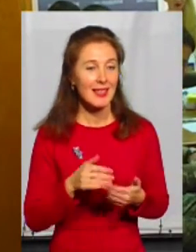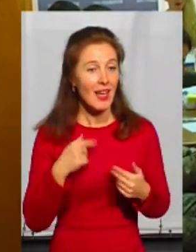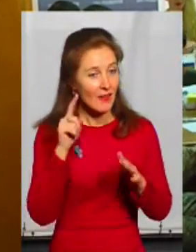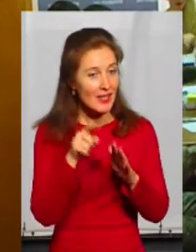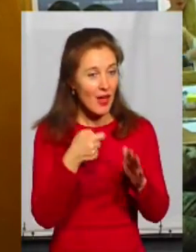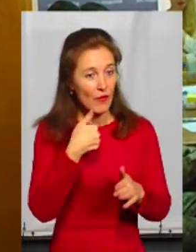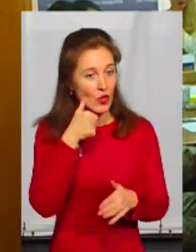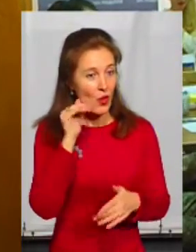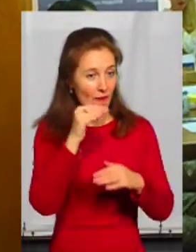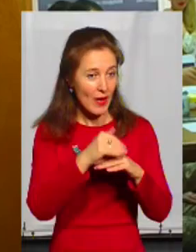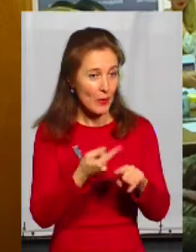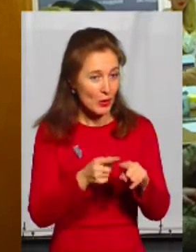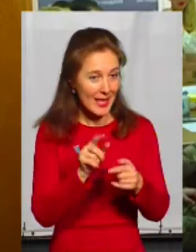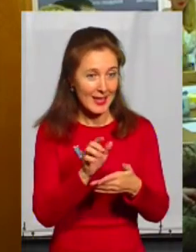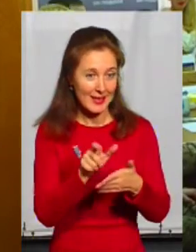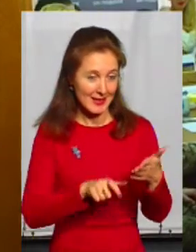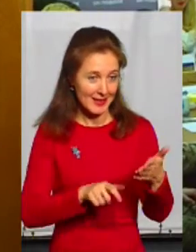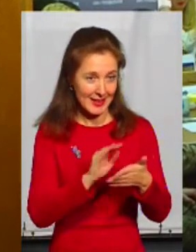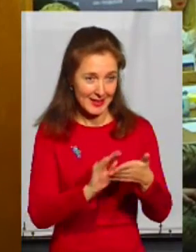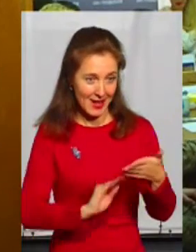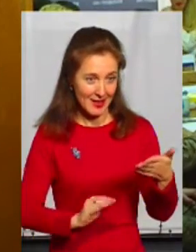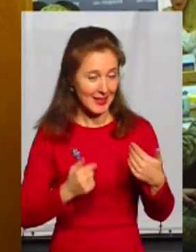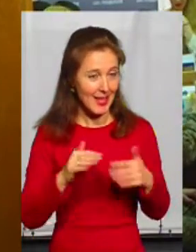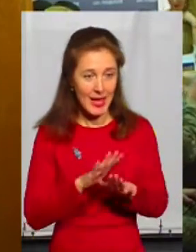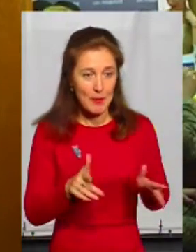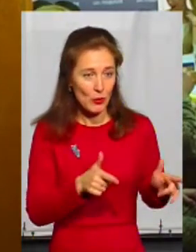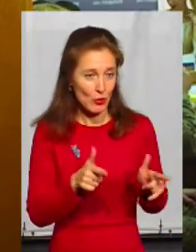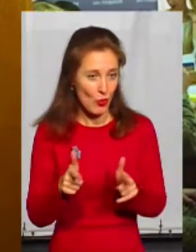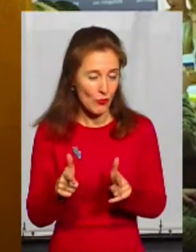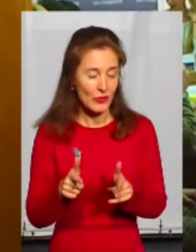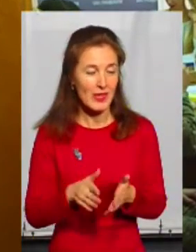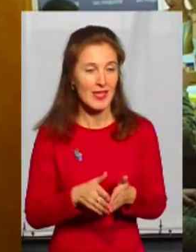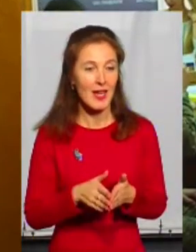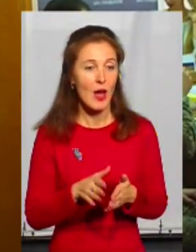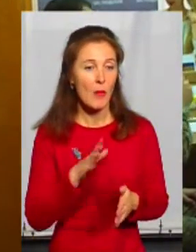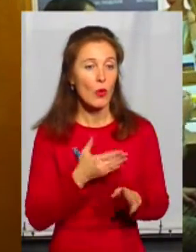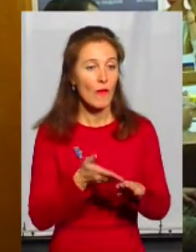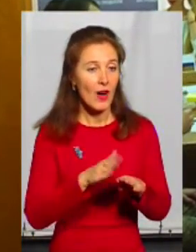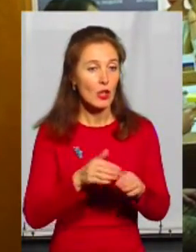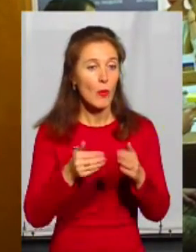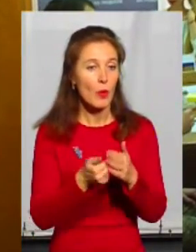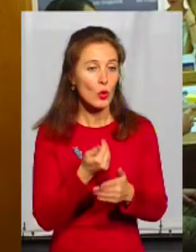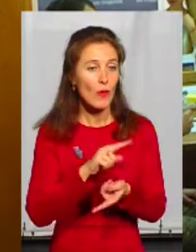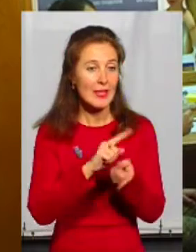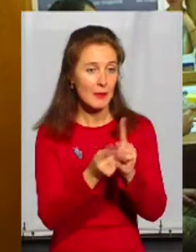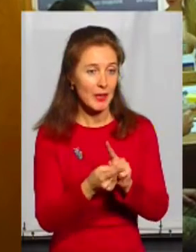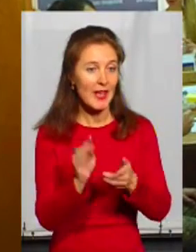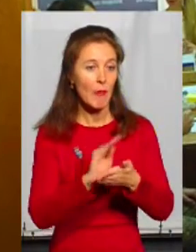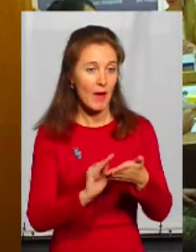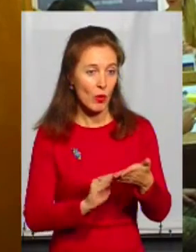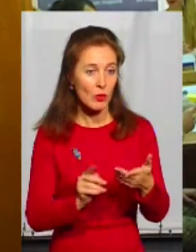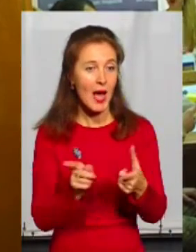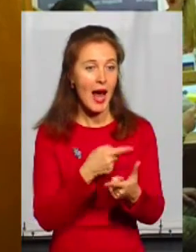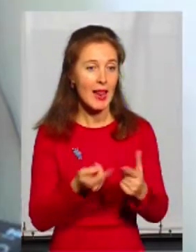про цей диктант, тому не підготувався. Найважчим, на мою думку, було це ті зміни в правописі, які відновилися, відбулися зараз. Але, в